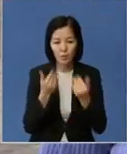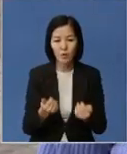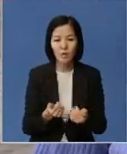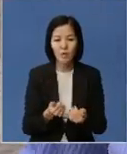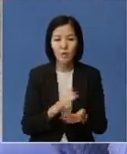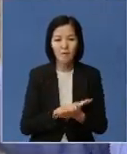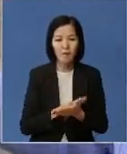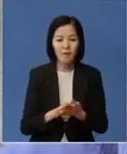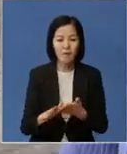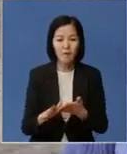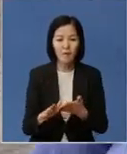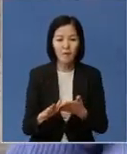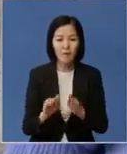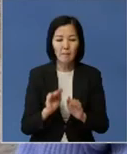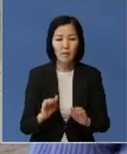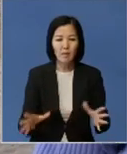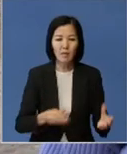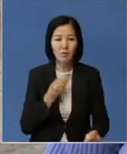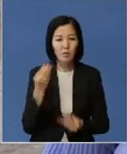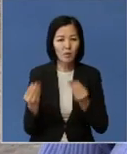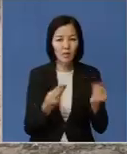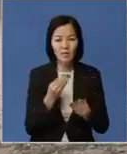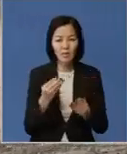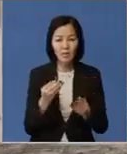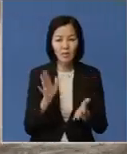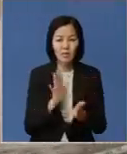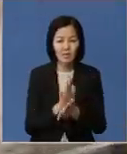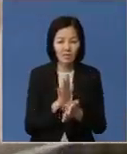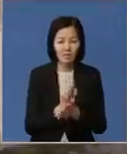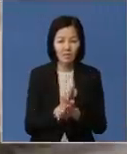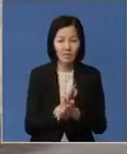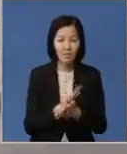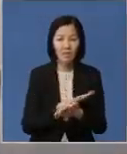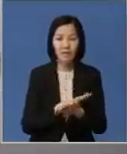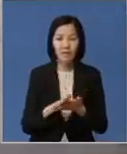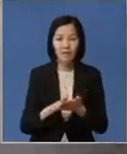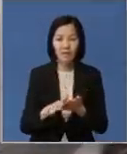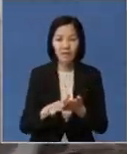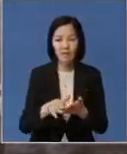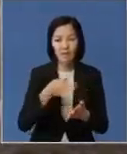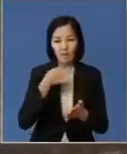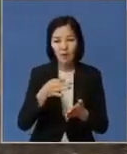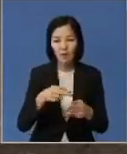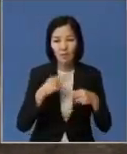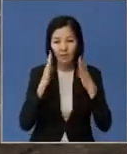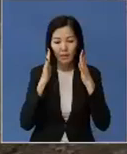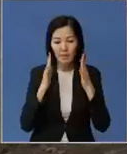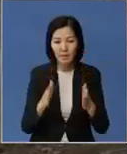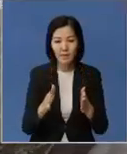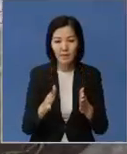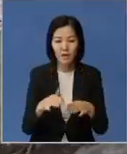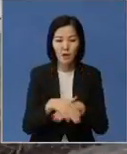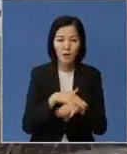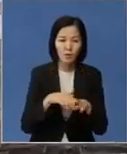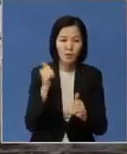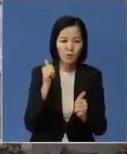не емес. Мысалы балалар ойнайтын жерлеріміз де таза емес біздің. Бұл маңның тазалығы жауаптылар назарынан тыс қалған сыңайлы. Тұрғындар күн